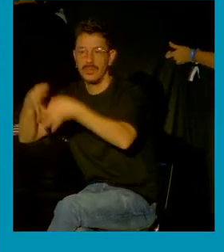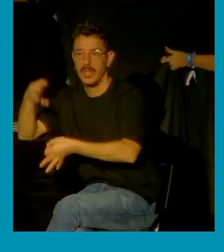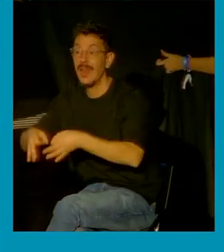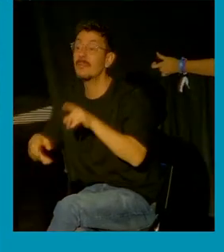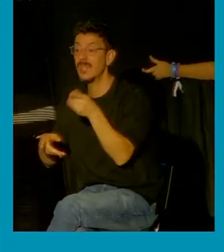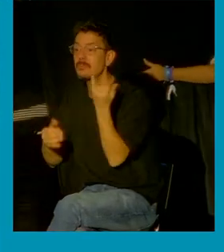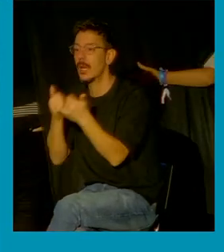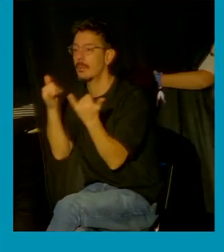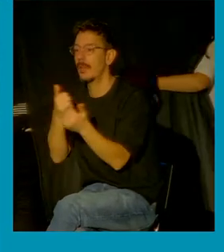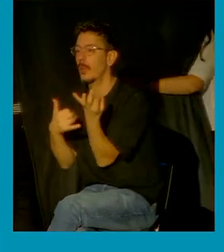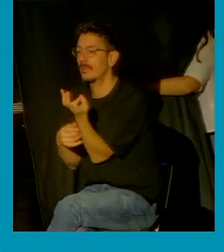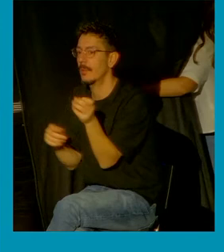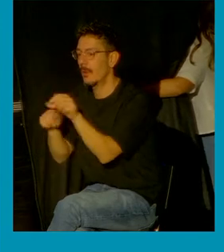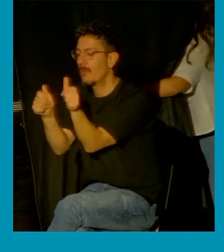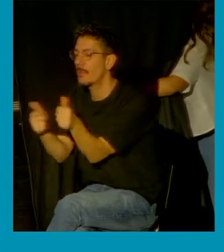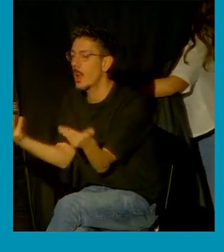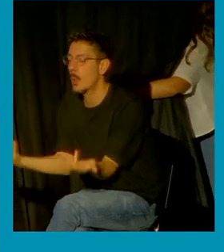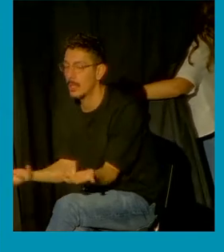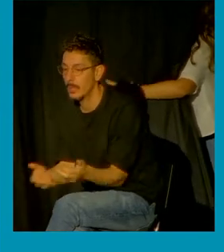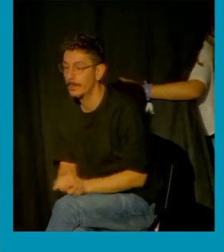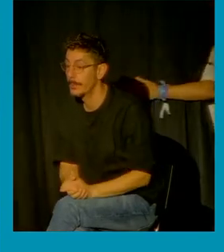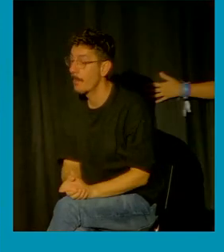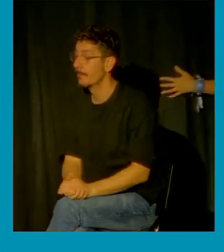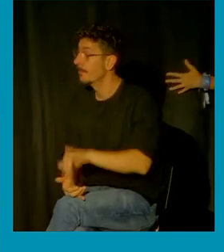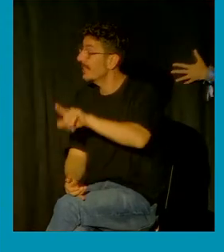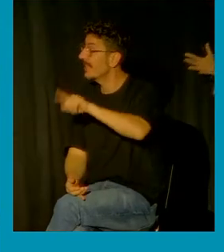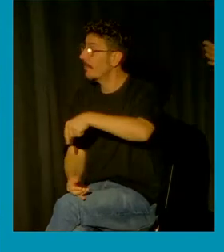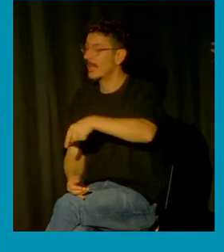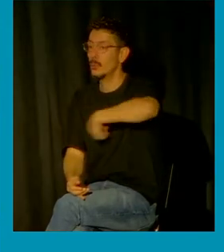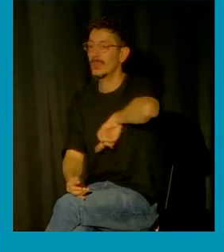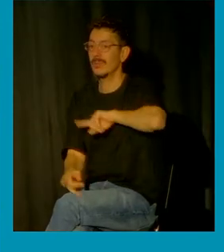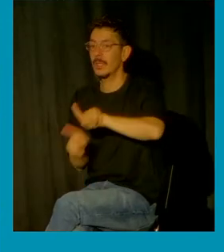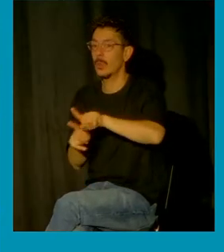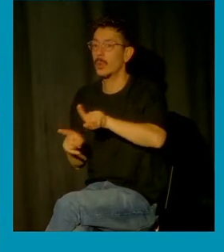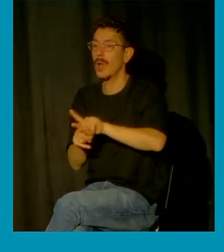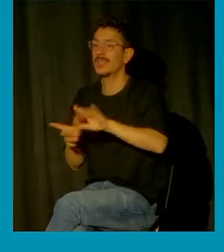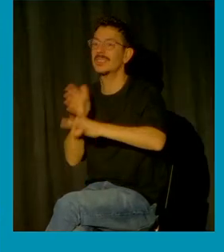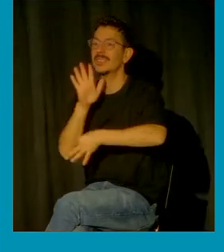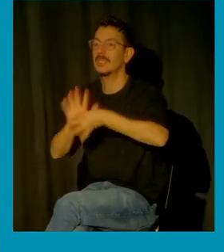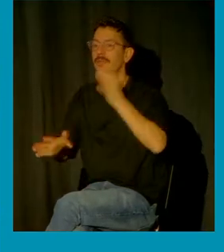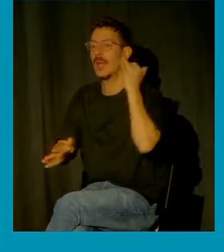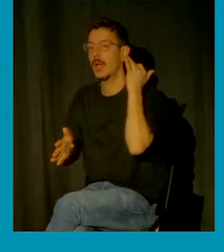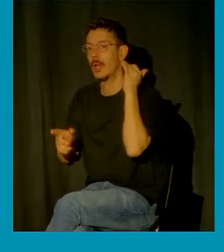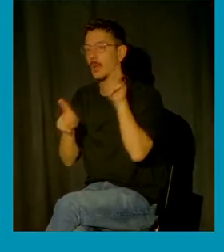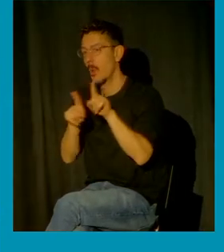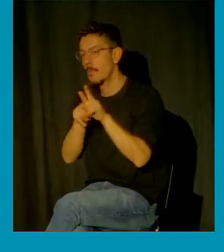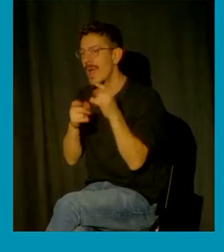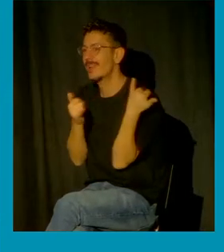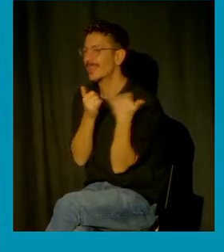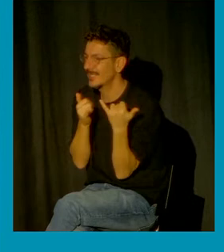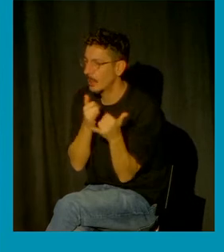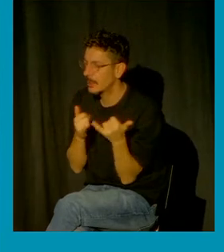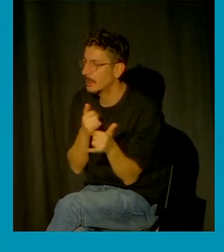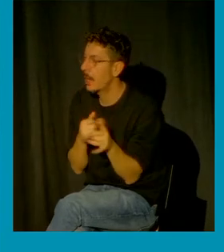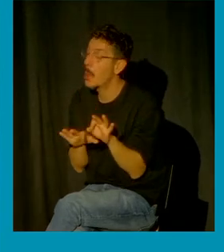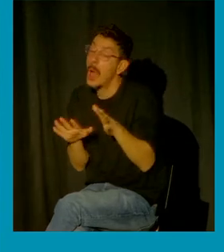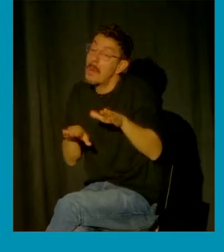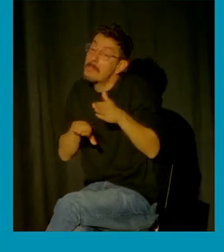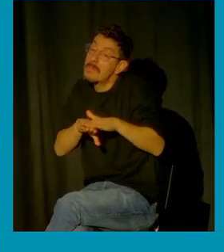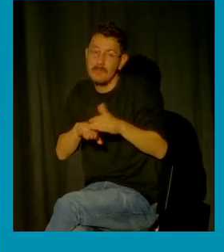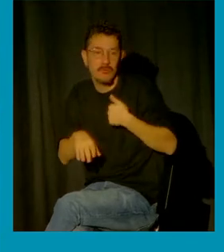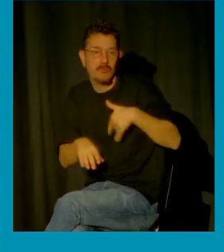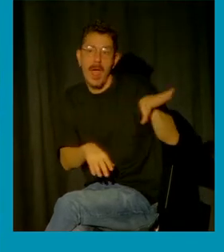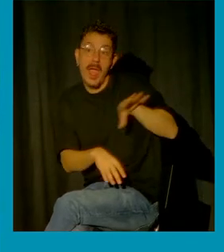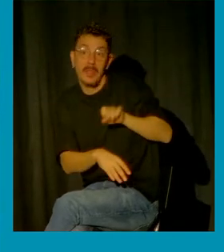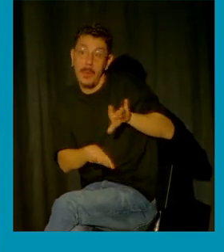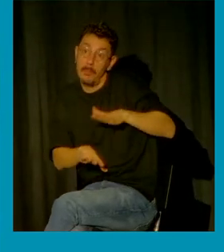també ha plantejat un tema molt interessant descom la justícia restaurativa s'està o almenys jo he entès això Lorena igual